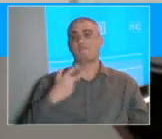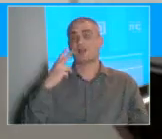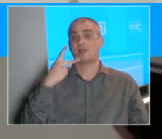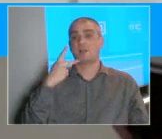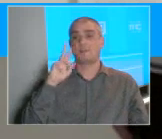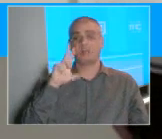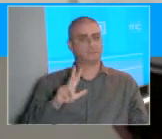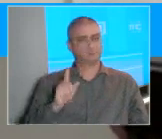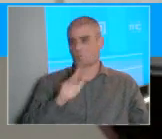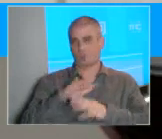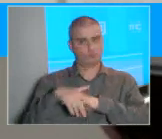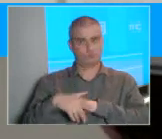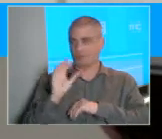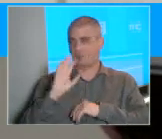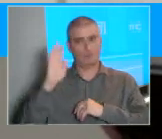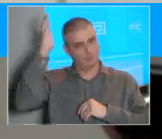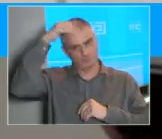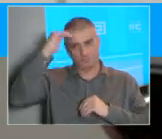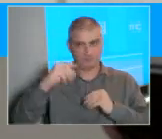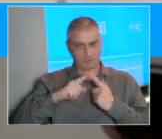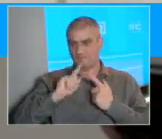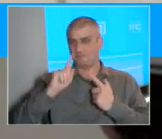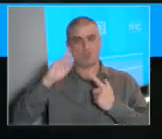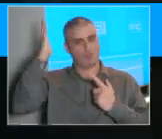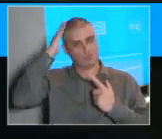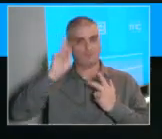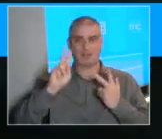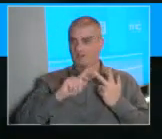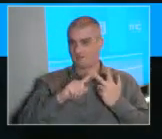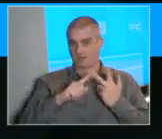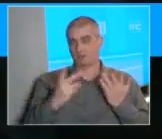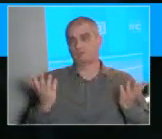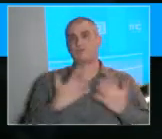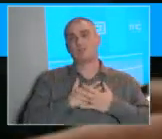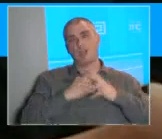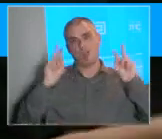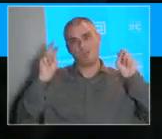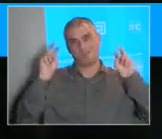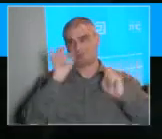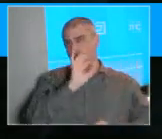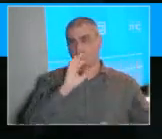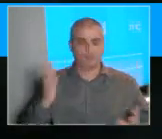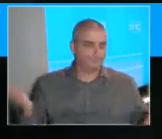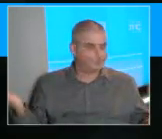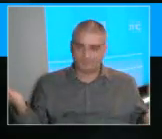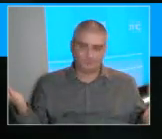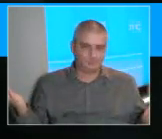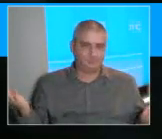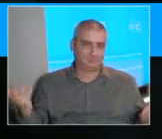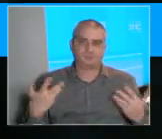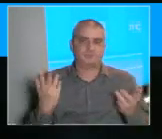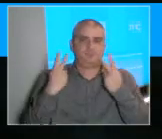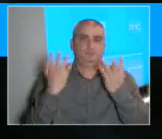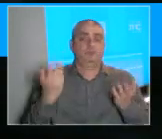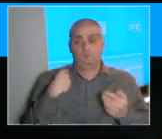פרץ, כן? הוא בטח לא משפיע לא על בצלאל סמוטריץ' ולא על נפתלי והילד אהוביו. כן, אז אני אומר, זה לא, אין לו כל כך